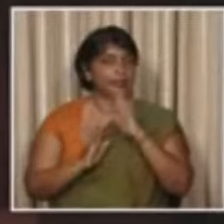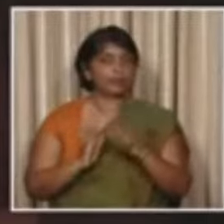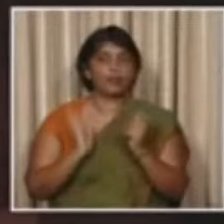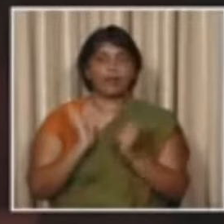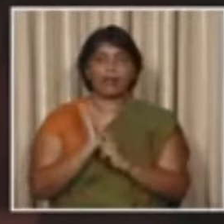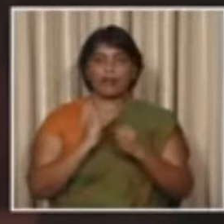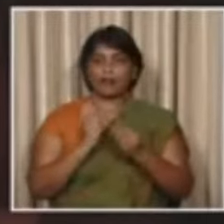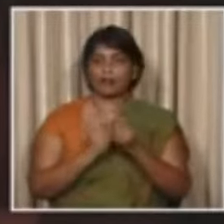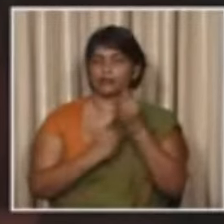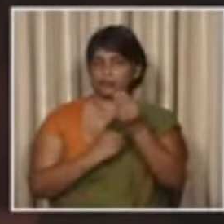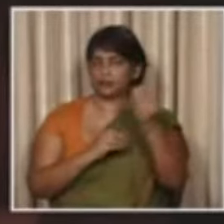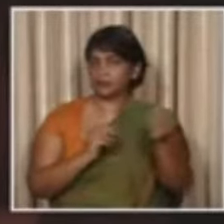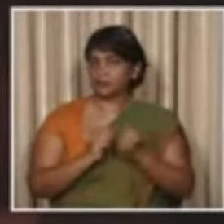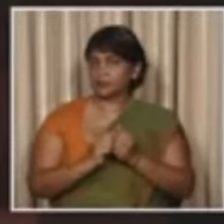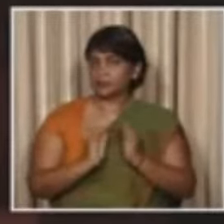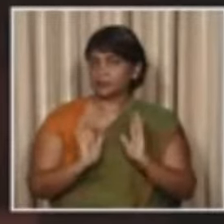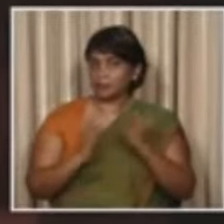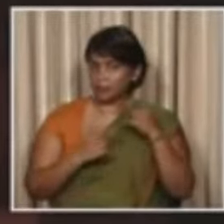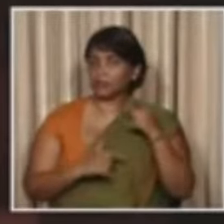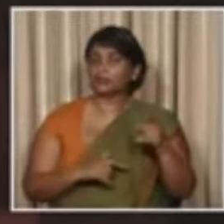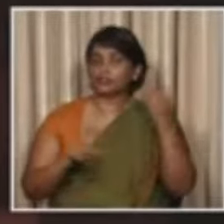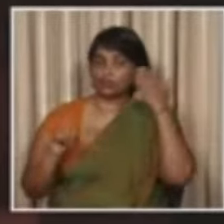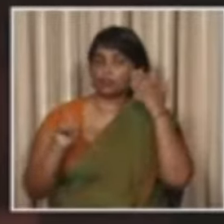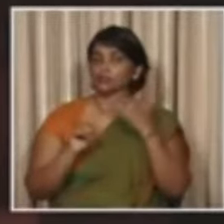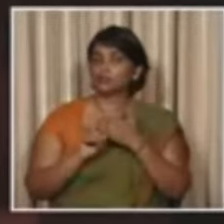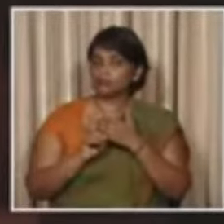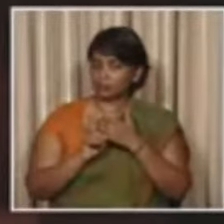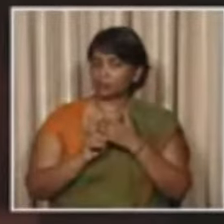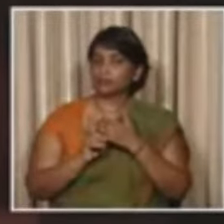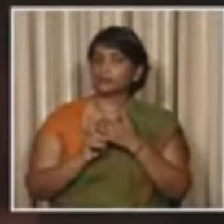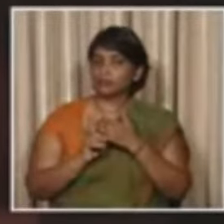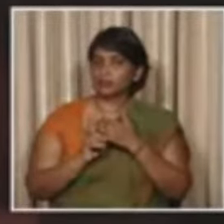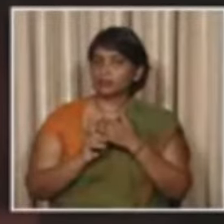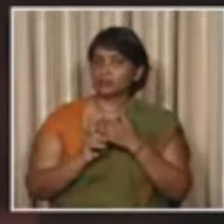වැඩසටහන් ක්‍රියාත්මක කළා. අපි මේ පිළිබඳව